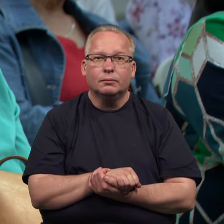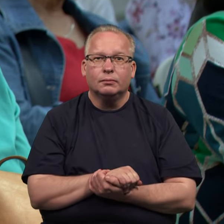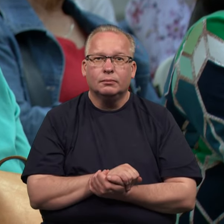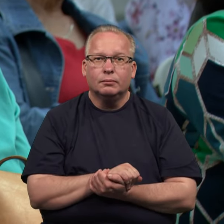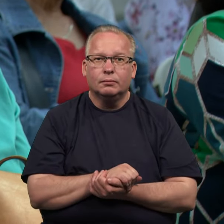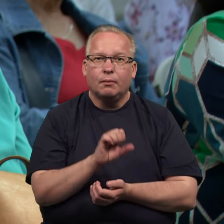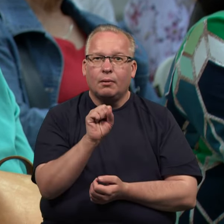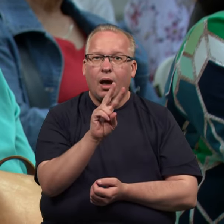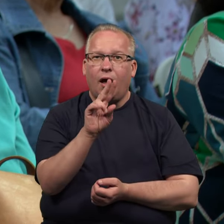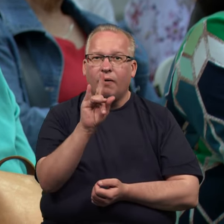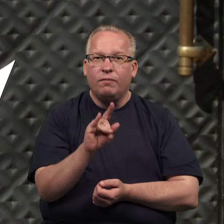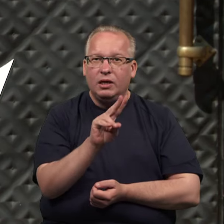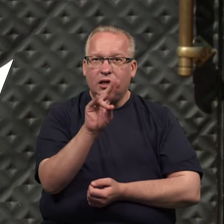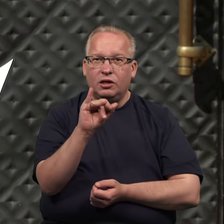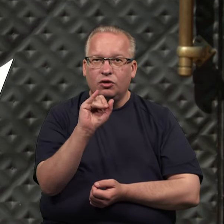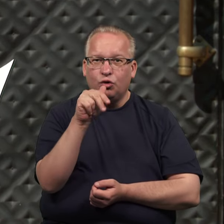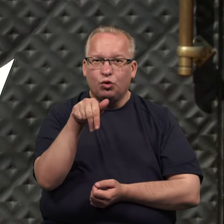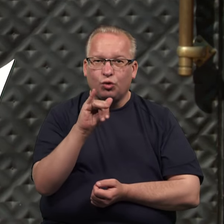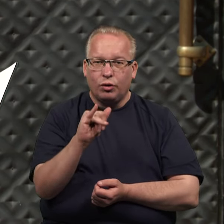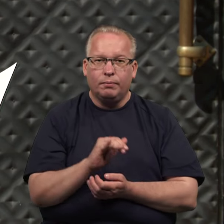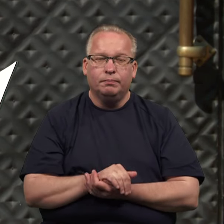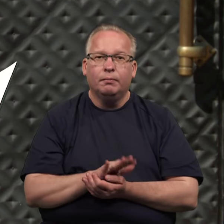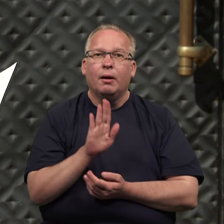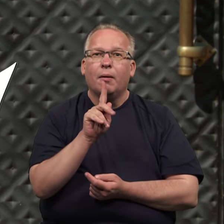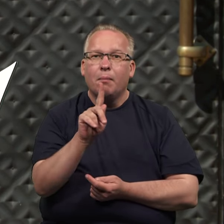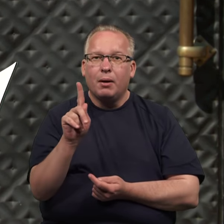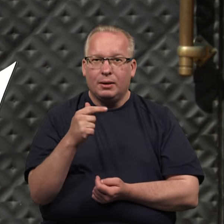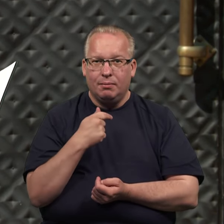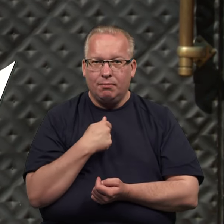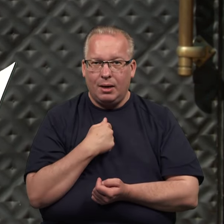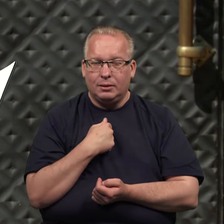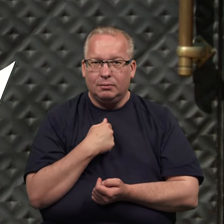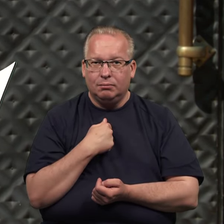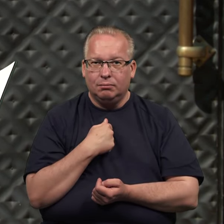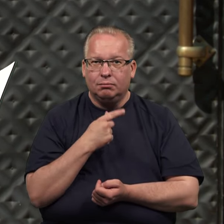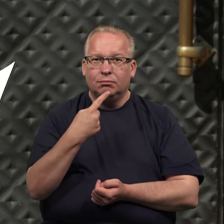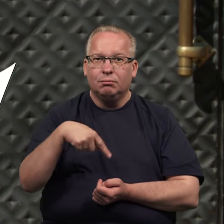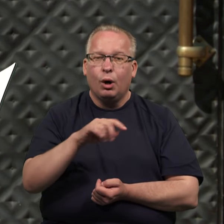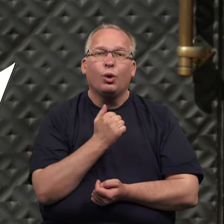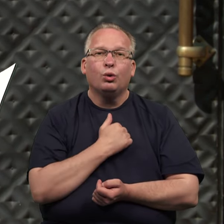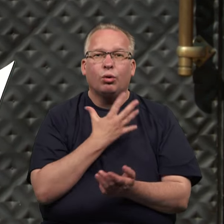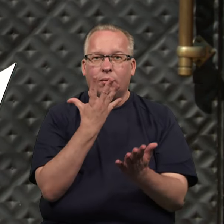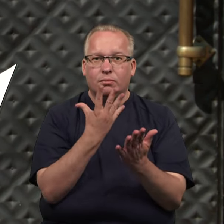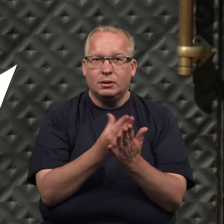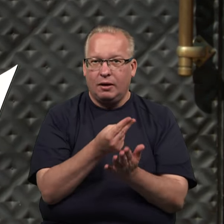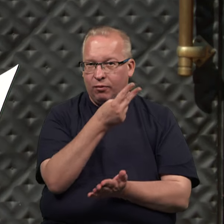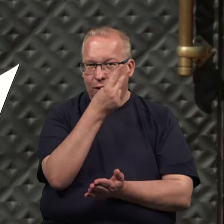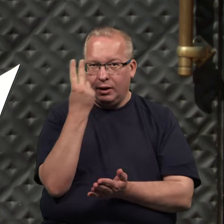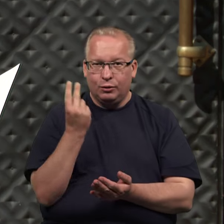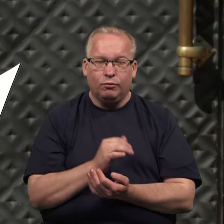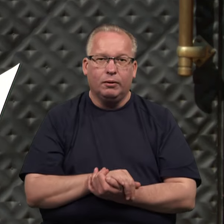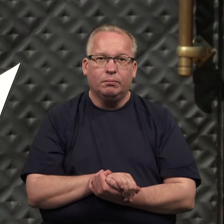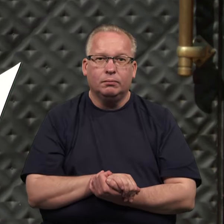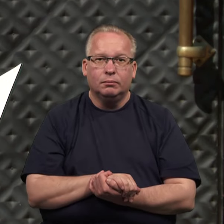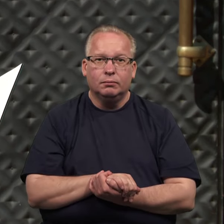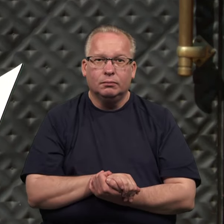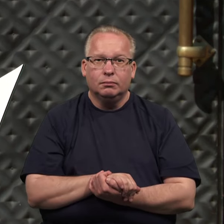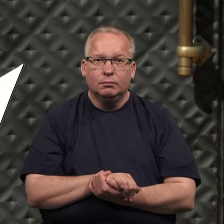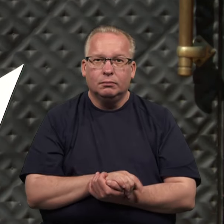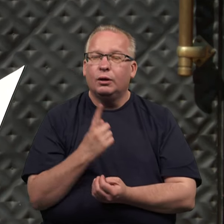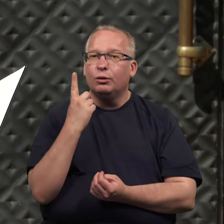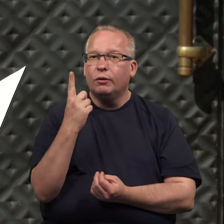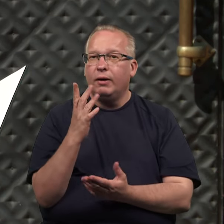Jonui Avyžiui. Bet mes kiekvienas turim savo Lietuvą, kur tik